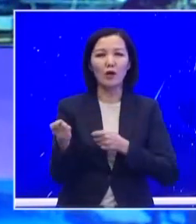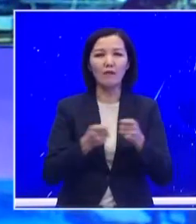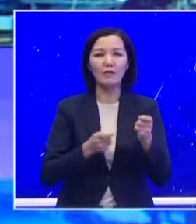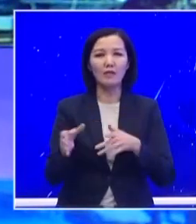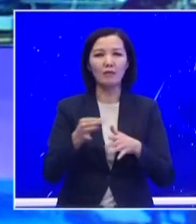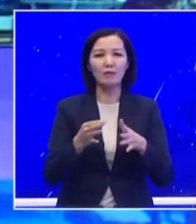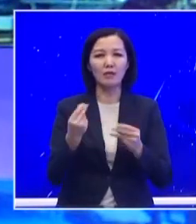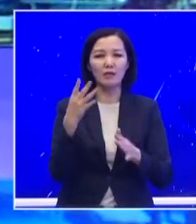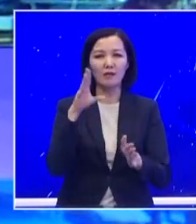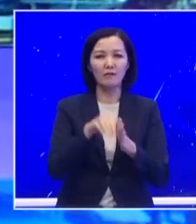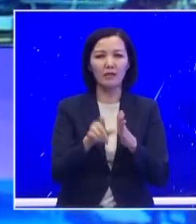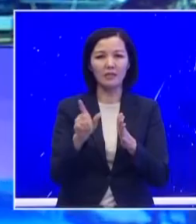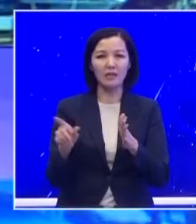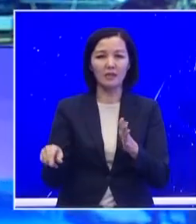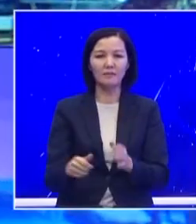потенциальные инвесторы.